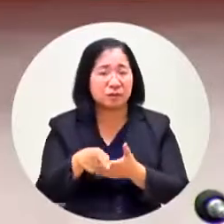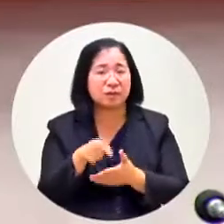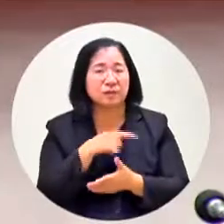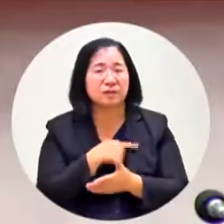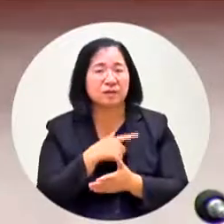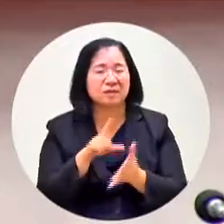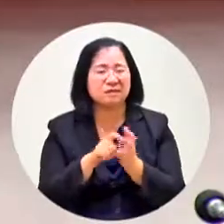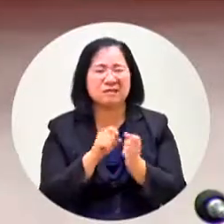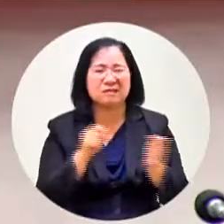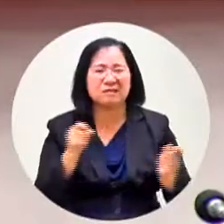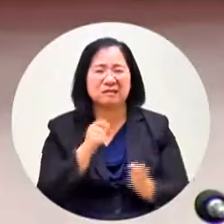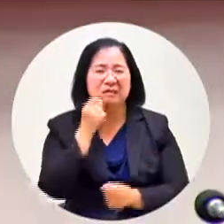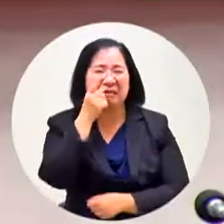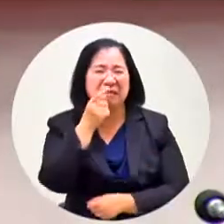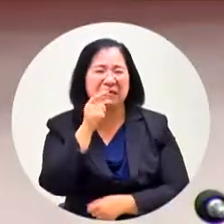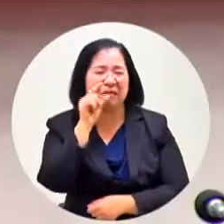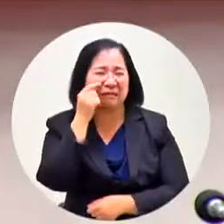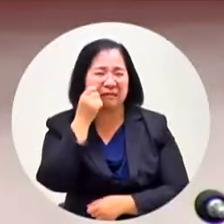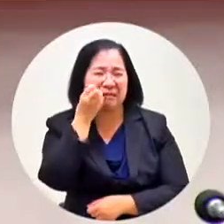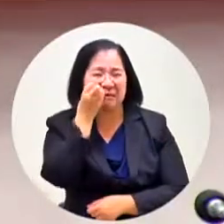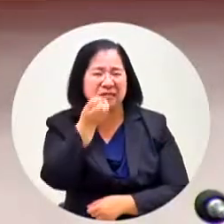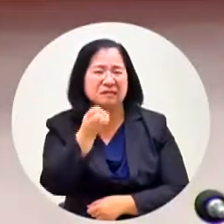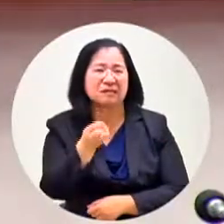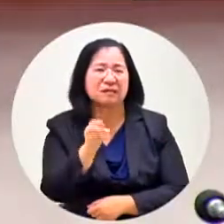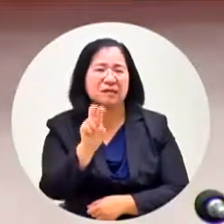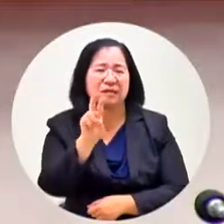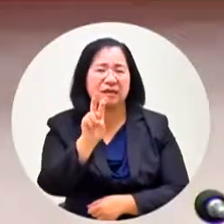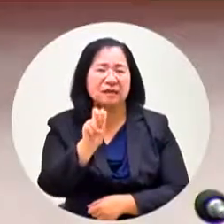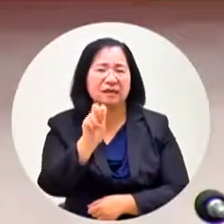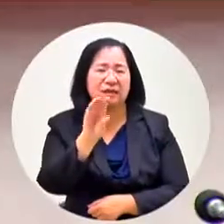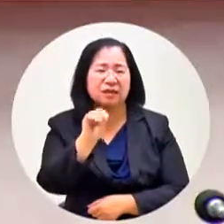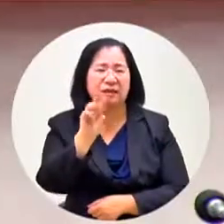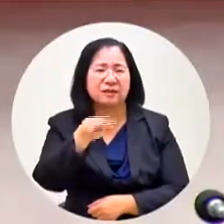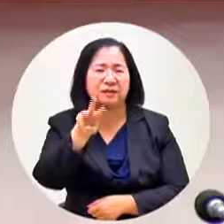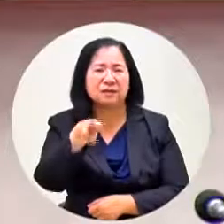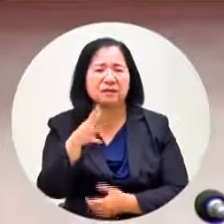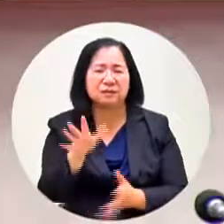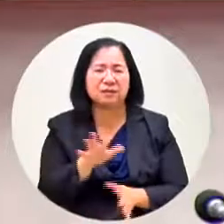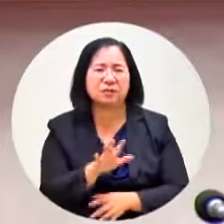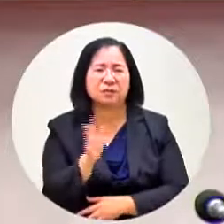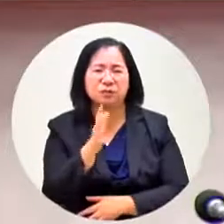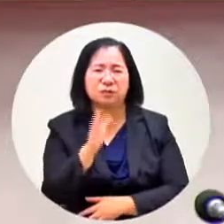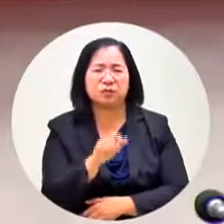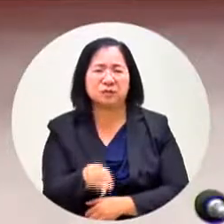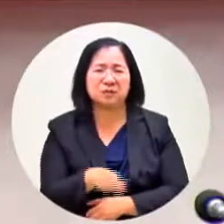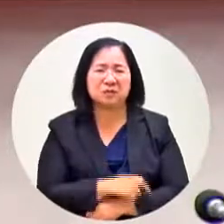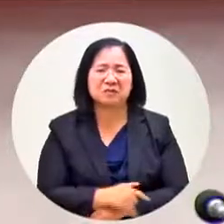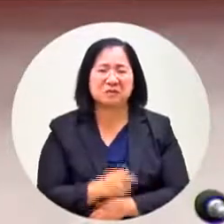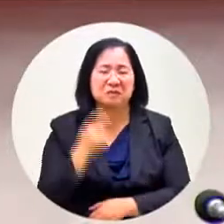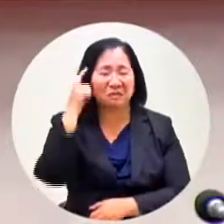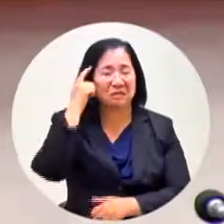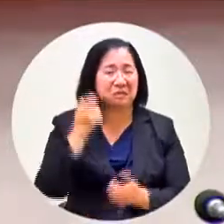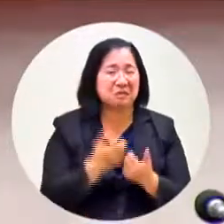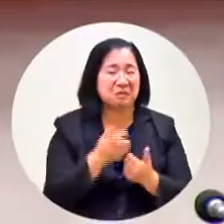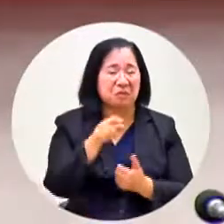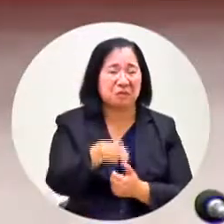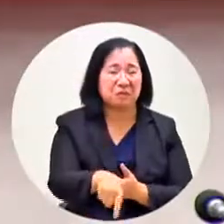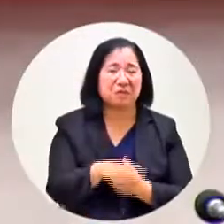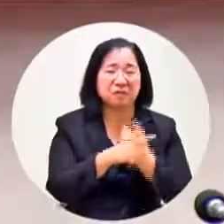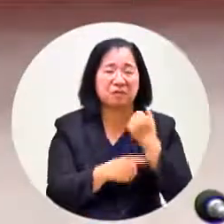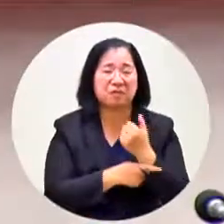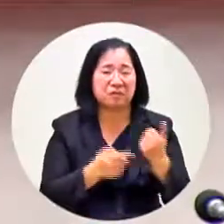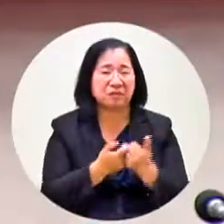23,000；仁武有17位，23,699；福内有13位，23,699；鹿竹也有